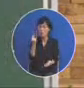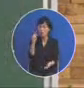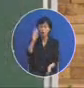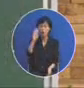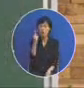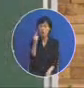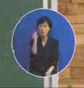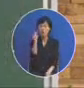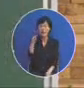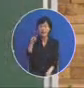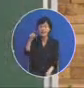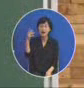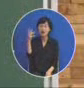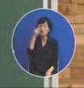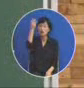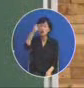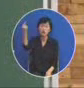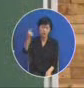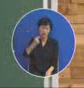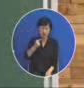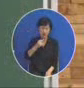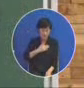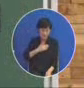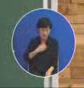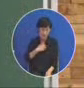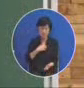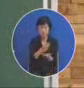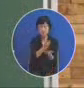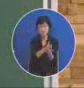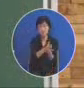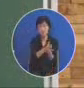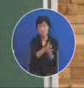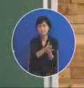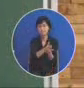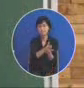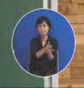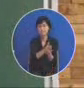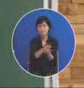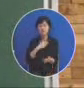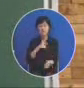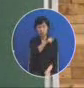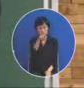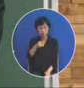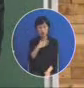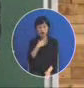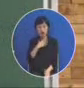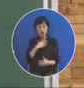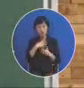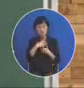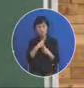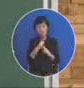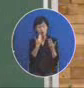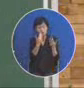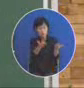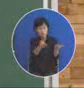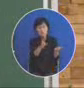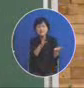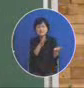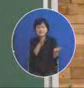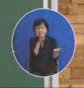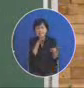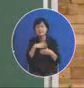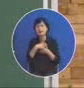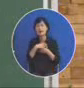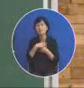될 것이니까 근심하지 마라. And in between that, the Counselor, the Holy Spirit, will come upon. 내가 너에게 주는 평안은 참 평안을 너에게 줄 것이다. And I